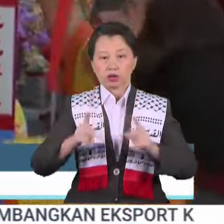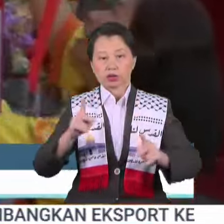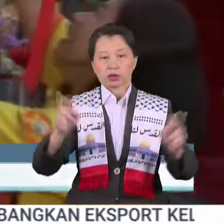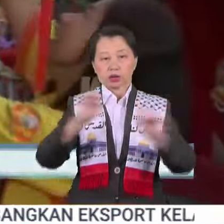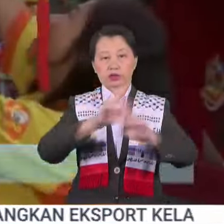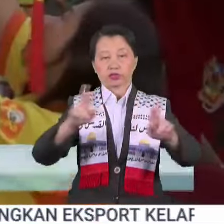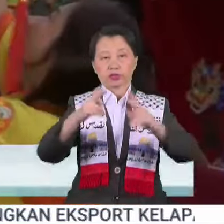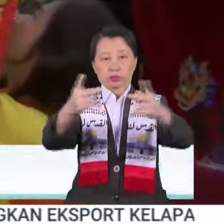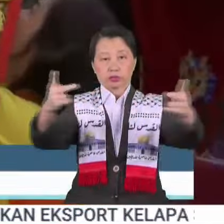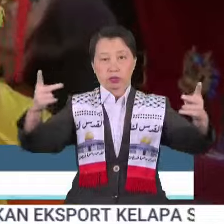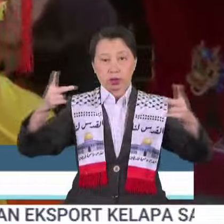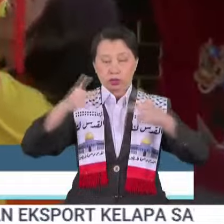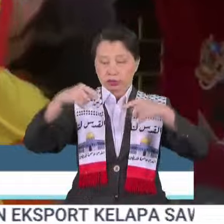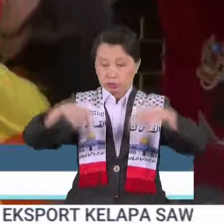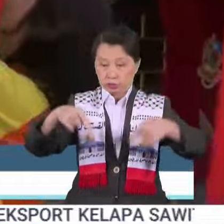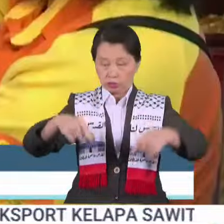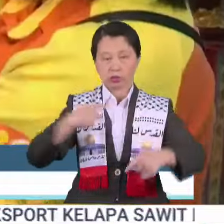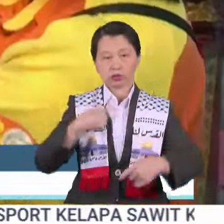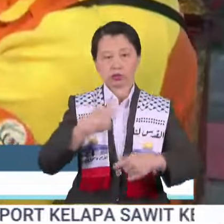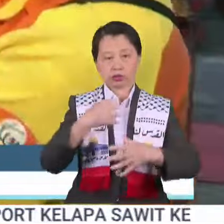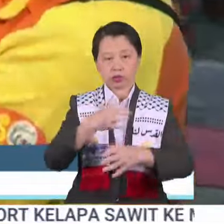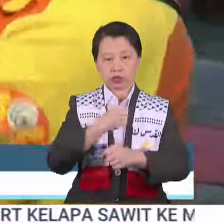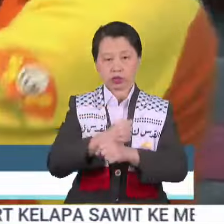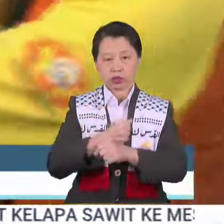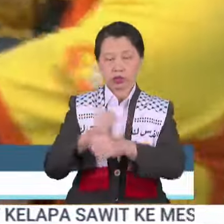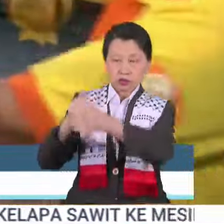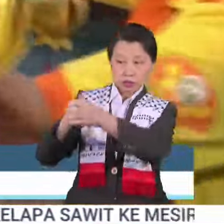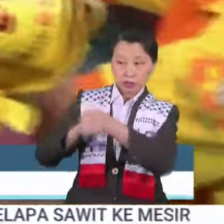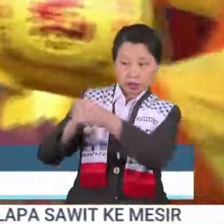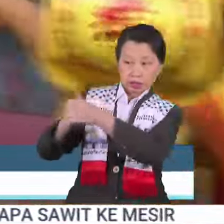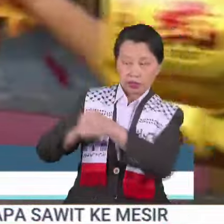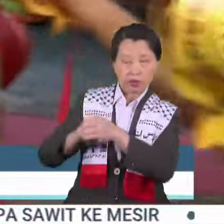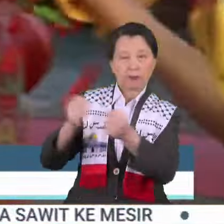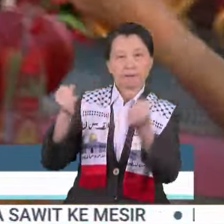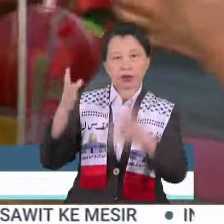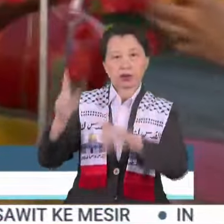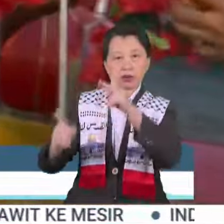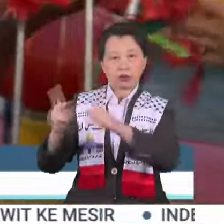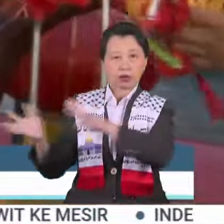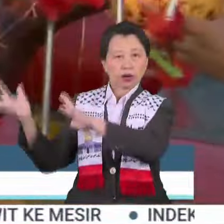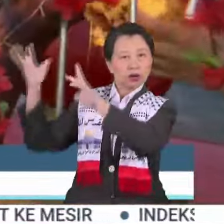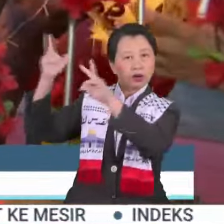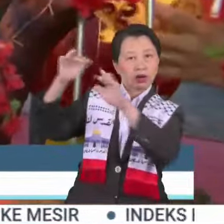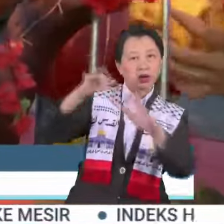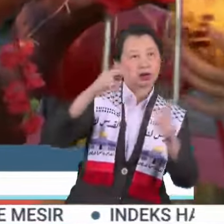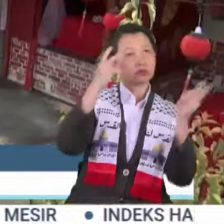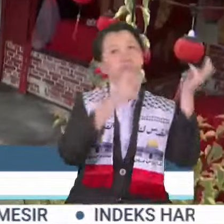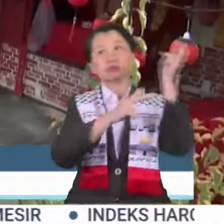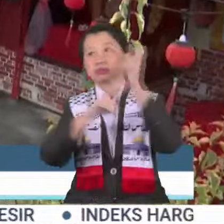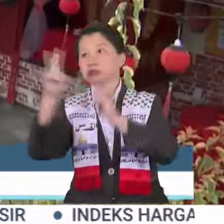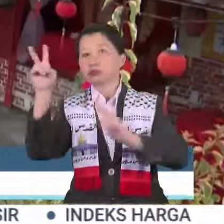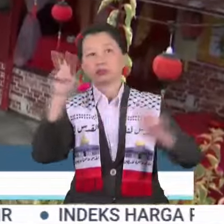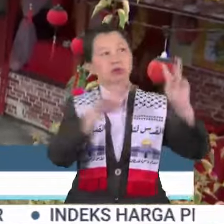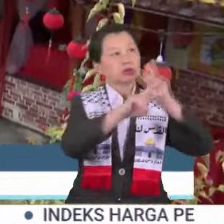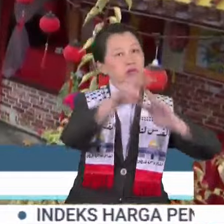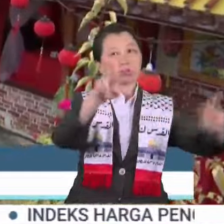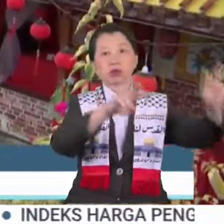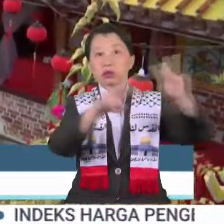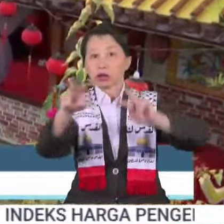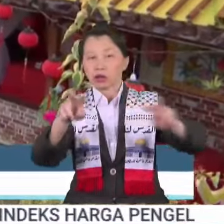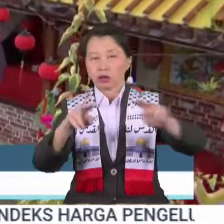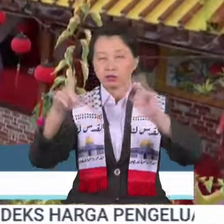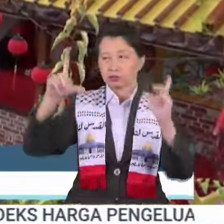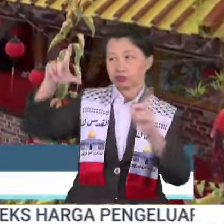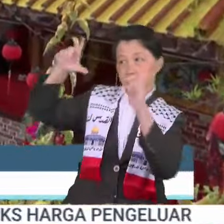tempat kawasan sini, kita dapatkan menarikkan banyak orang datang sini, melawat di sini,